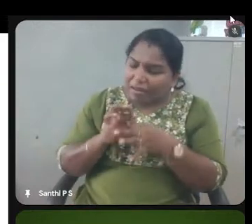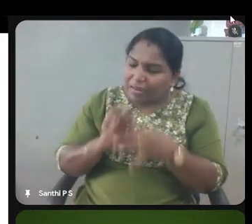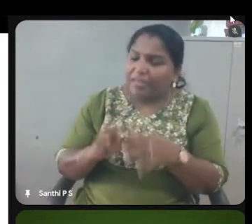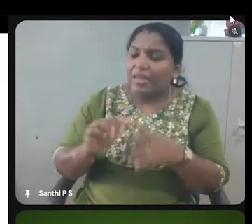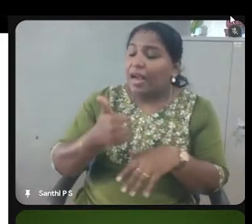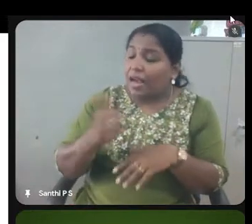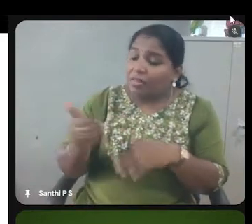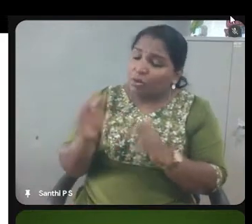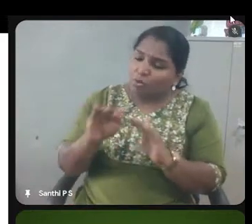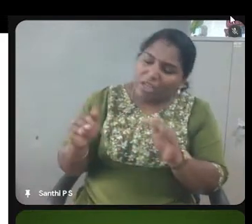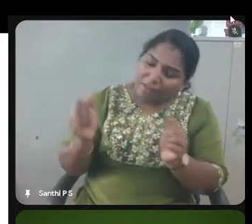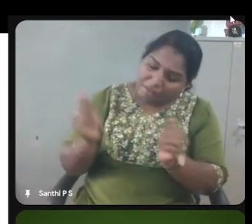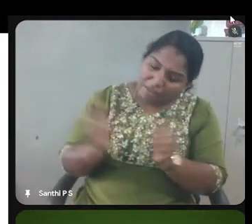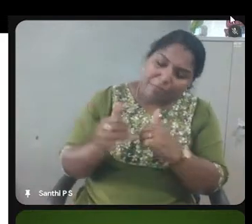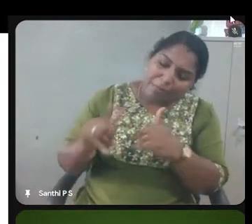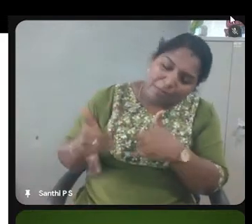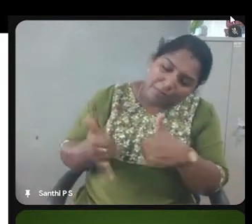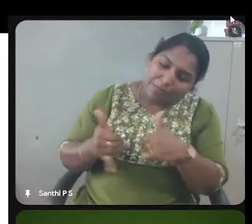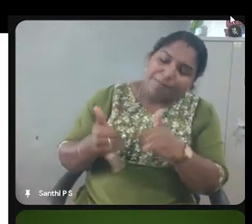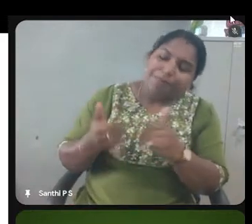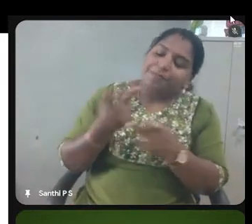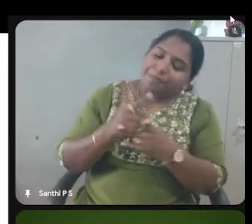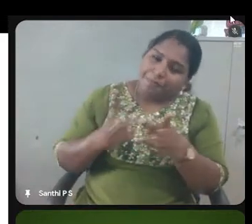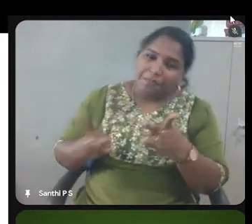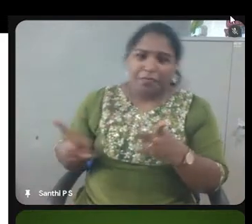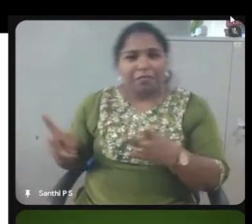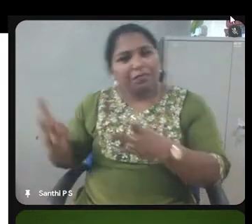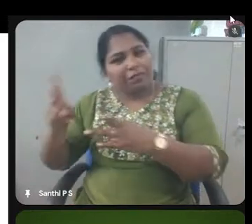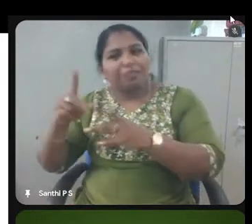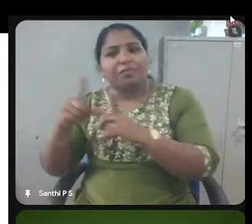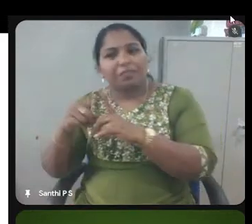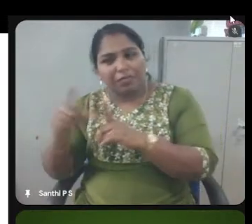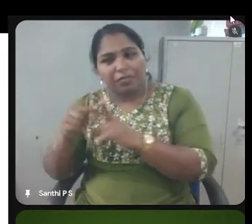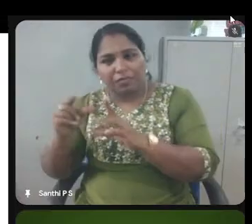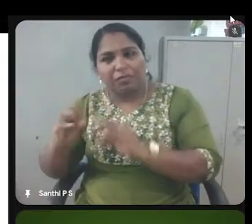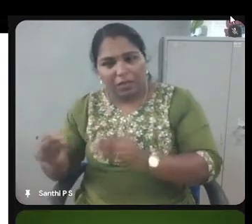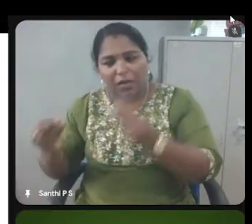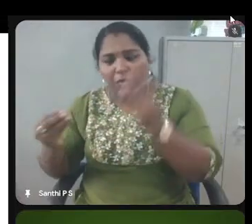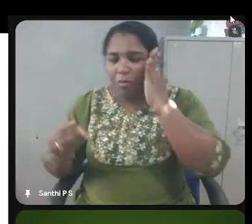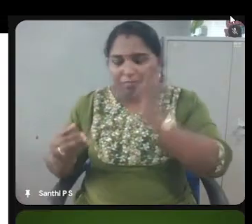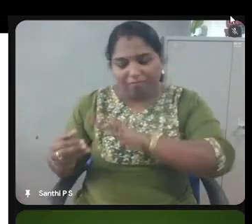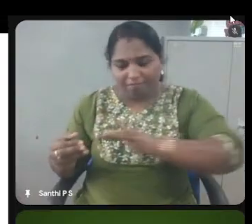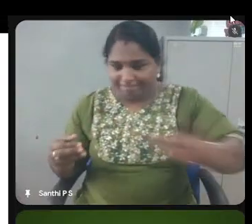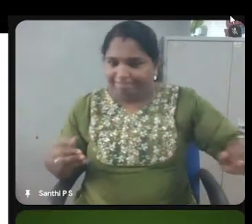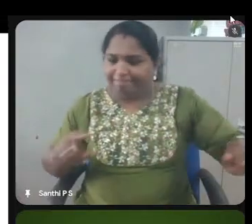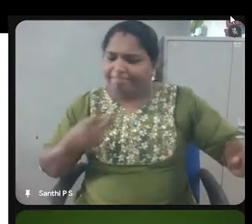കുട്ടികളായിട്ട് കളിപ്പിക്കുക. സോ അങ്ങനത്തെ കാര്യങ്ങളൊക്കെ കുറച്ച് കൂടുതൽ എൻഗേജ് ചെയ്യുന്നത് നല്ലതായിരിക്കും.